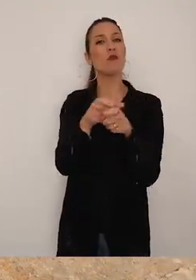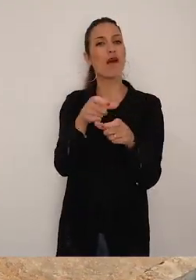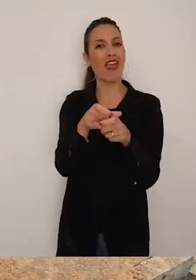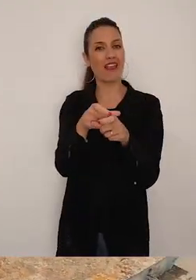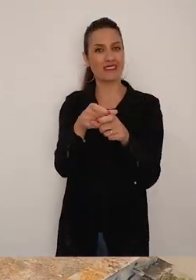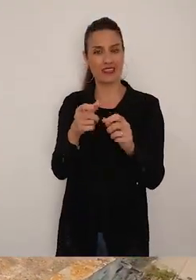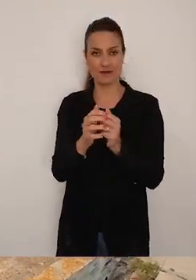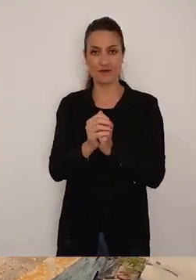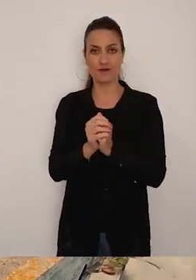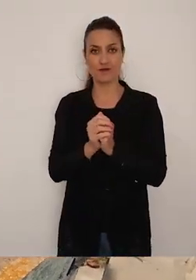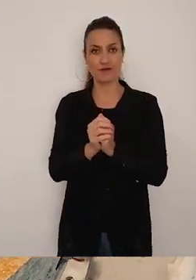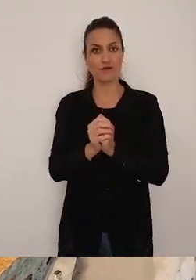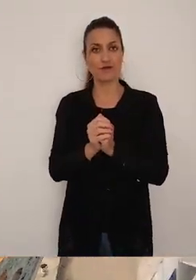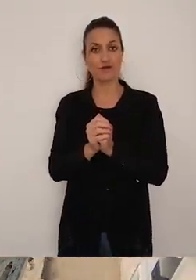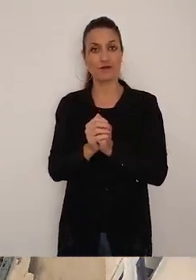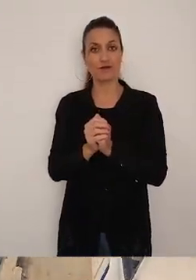paese.